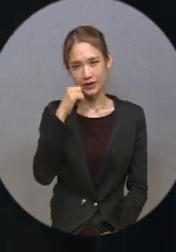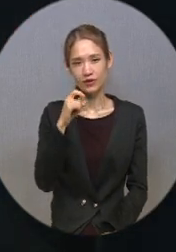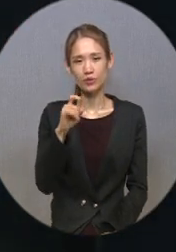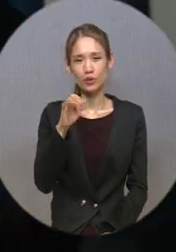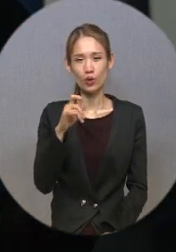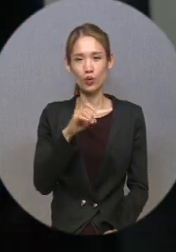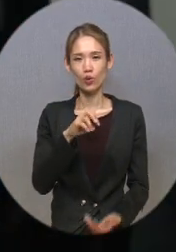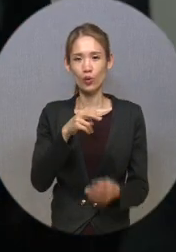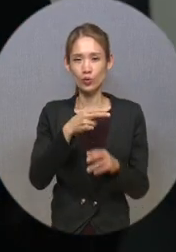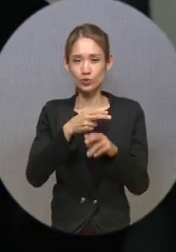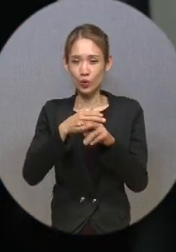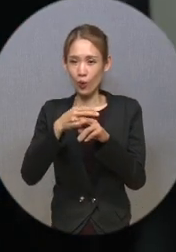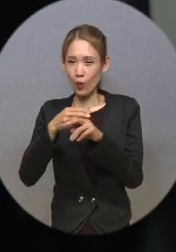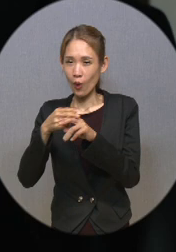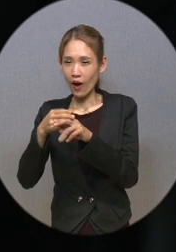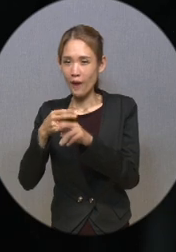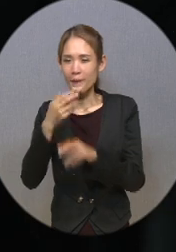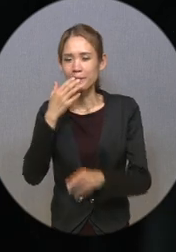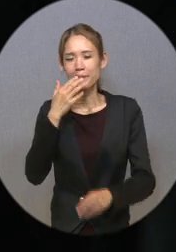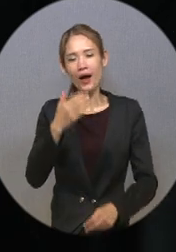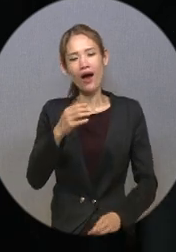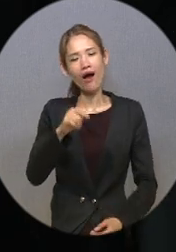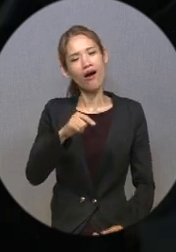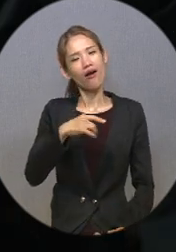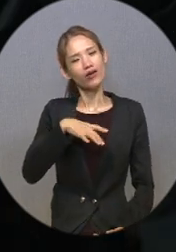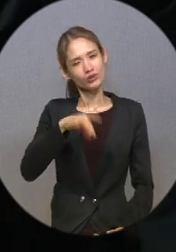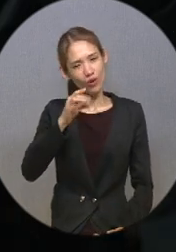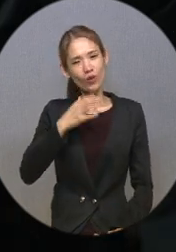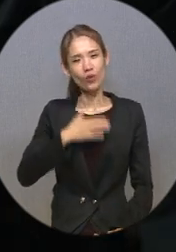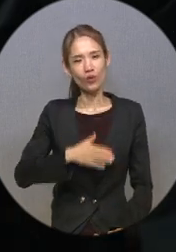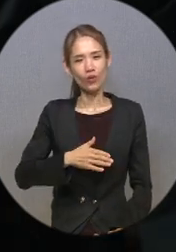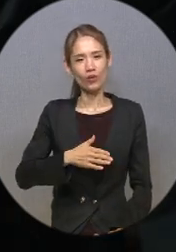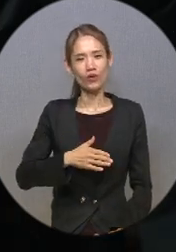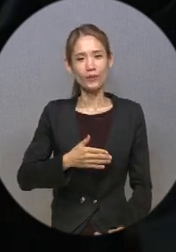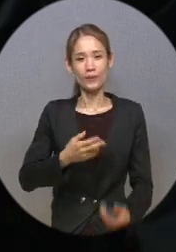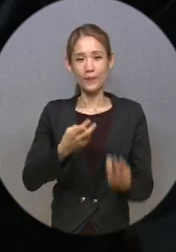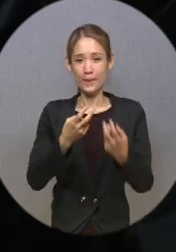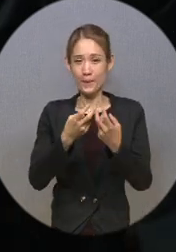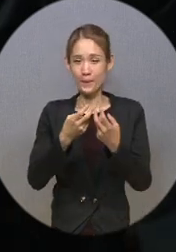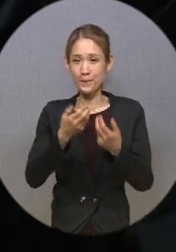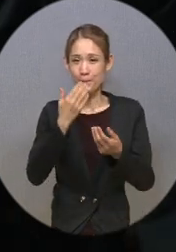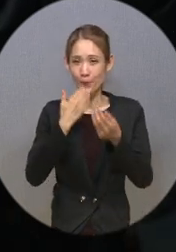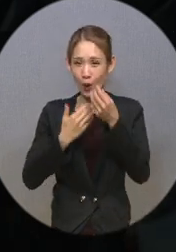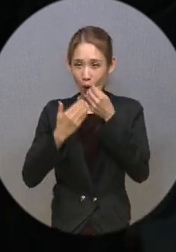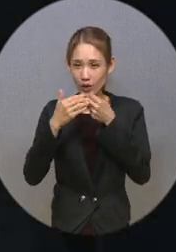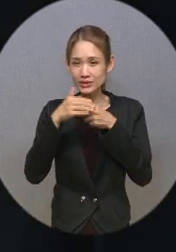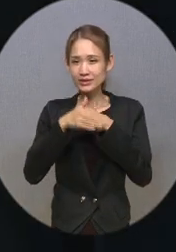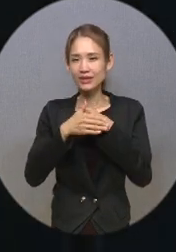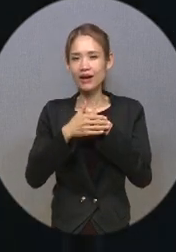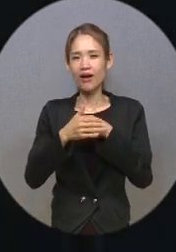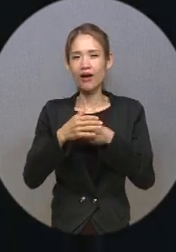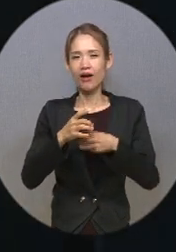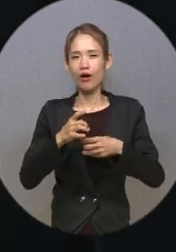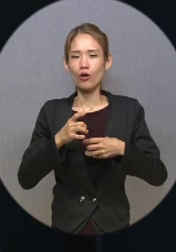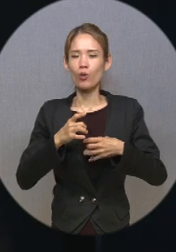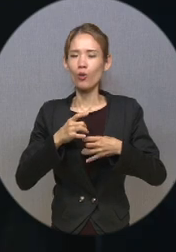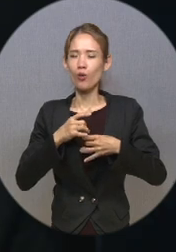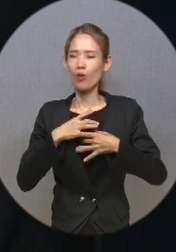가지고 그렇게 조리를 할 수 있나라는 걸 처음 알았고 그 조리 방법과 그걸 먹는 스타일 때문에 저는 많이